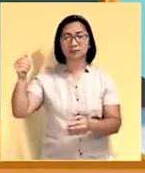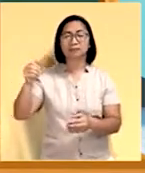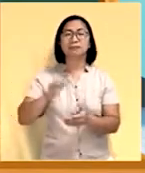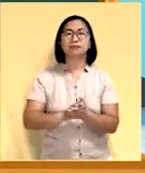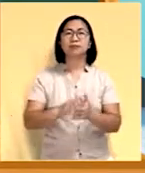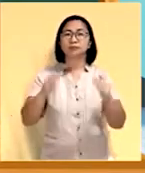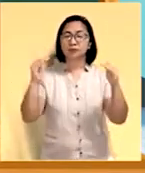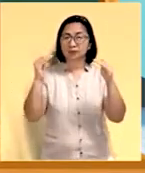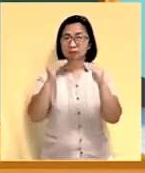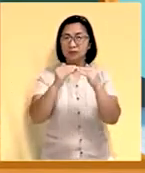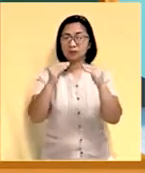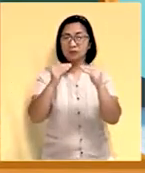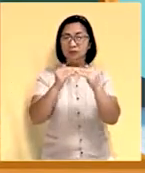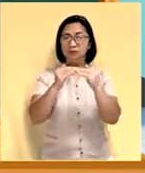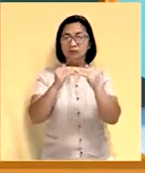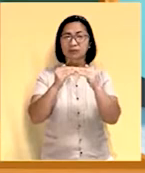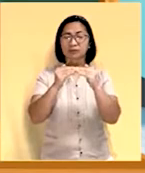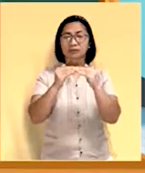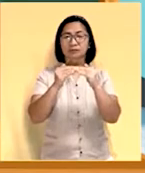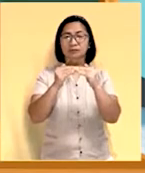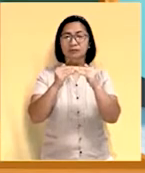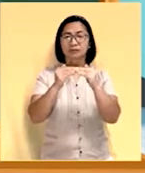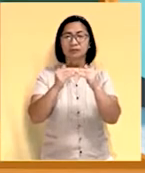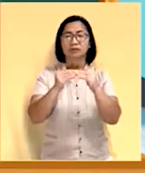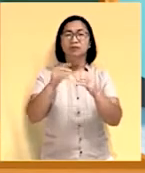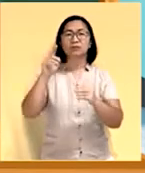1,110 is equal to